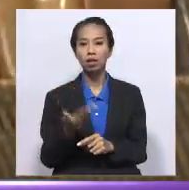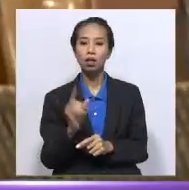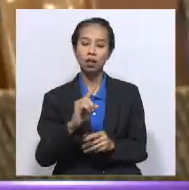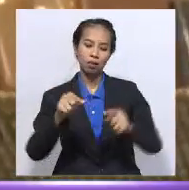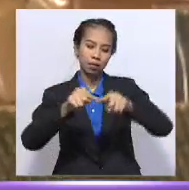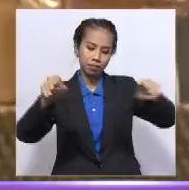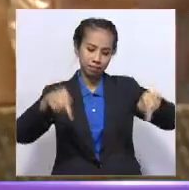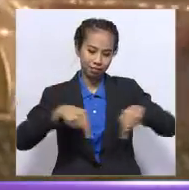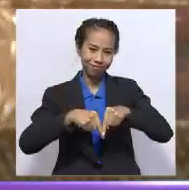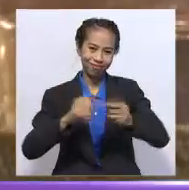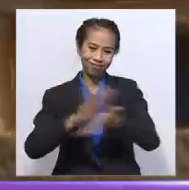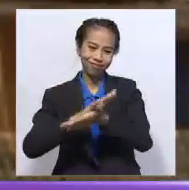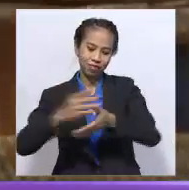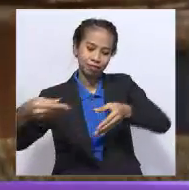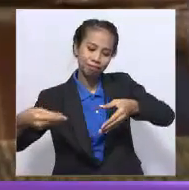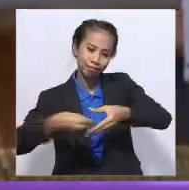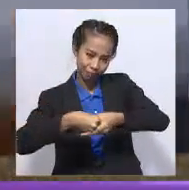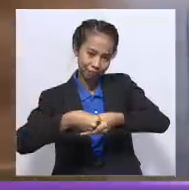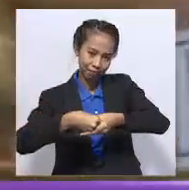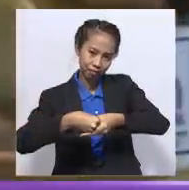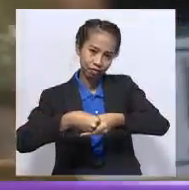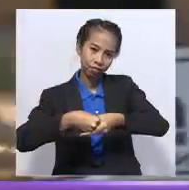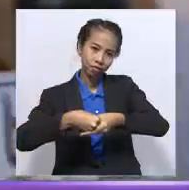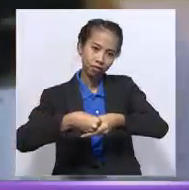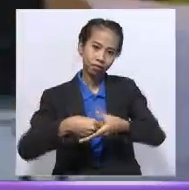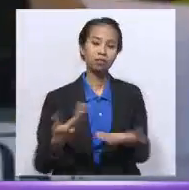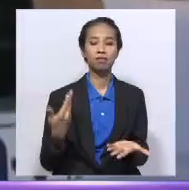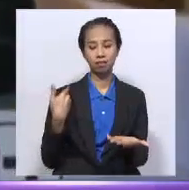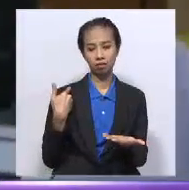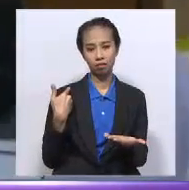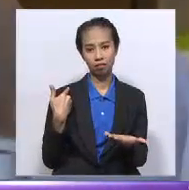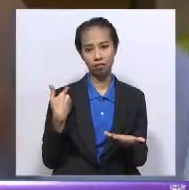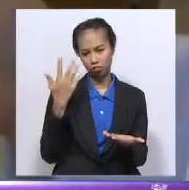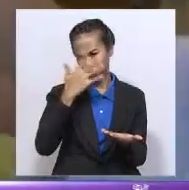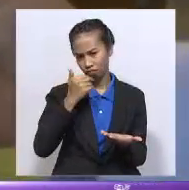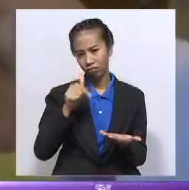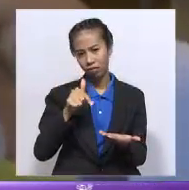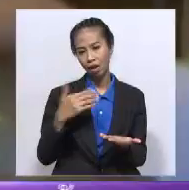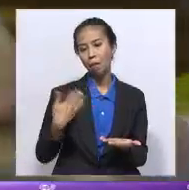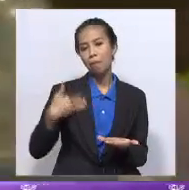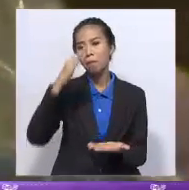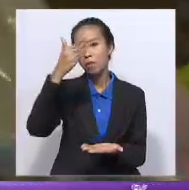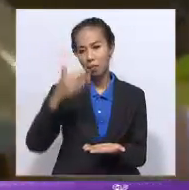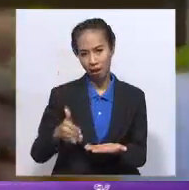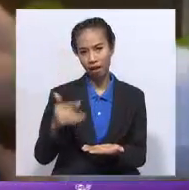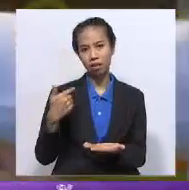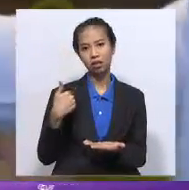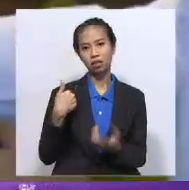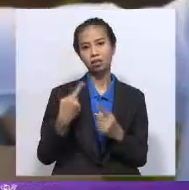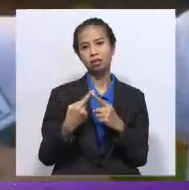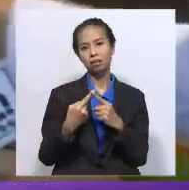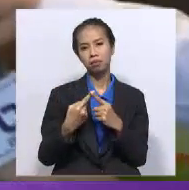อกสารนะคะต่างๆ ช่วยถือนะฮะ ใช่ค่ะ นี่ที่ใส่เอกสาร สวยงามค่ะใบตองตึงแต่ละคนไม่แน่ใจ